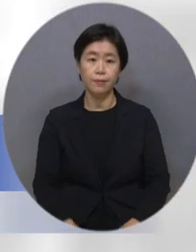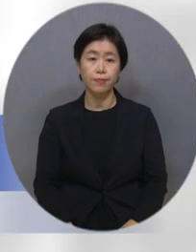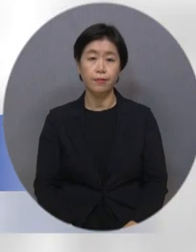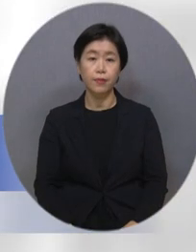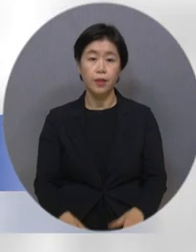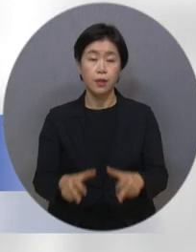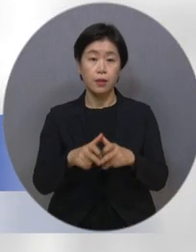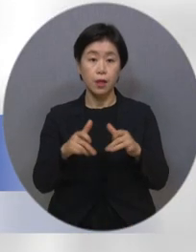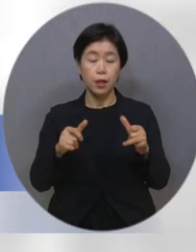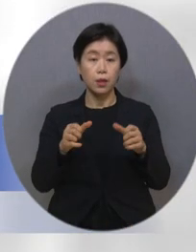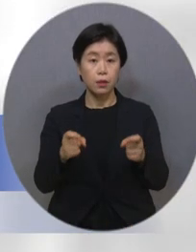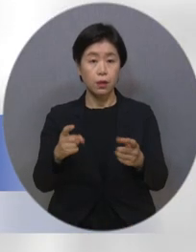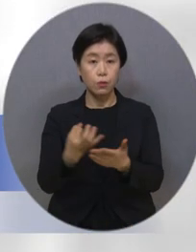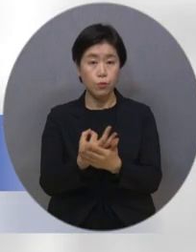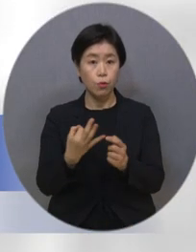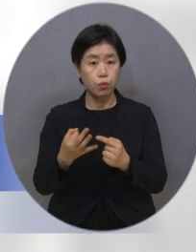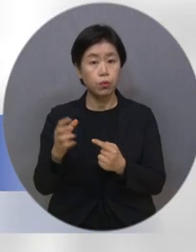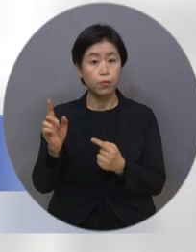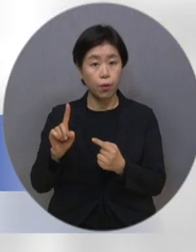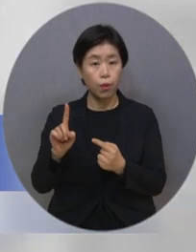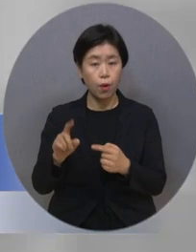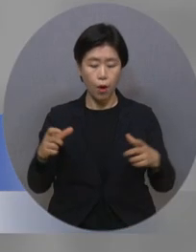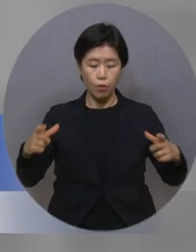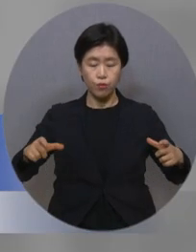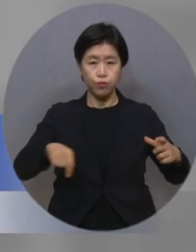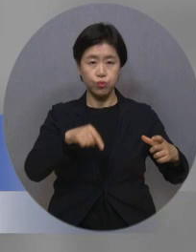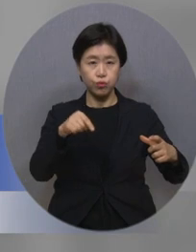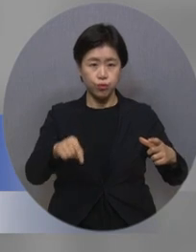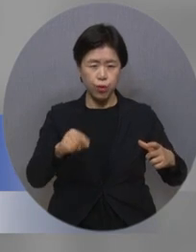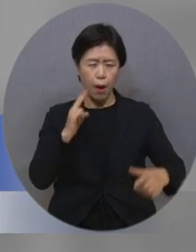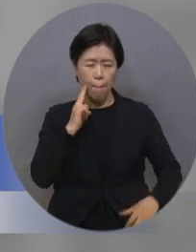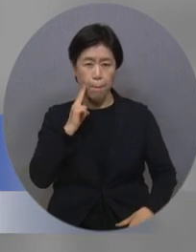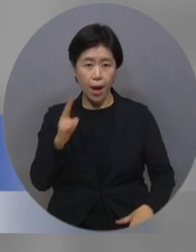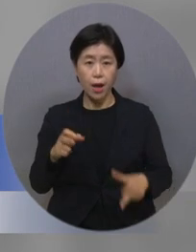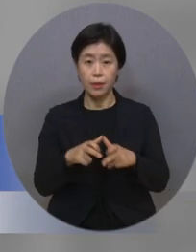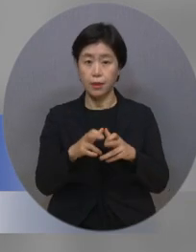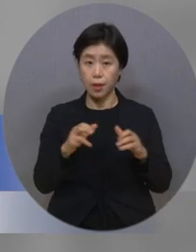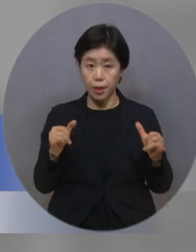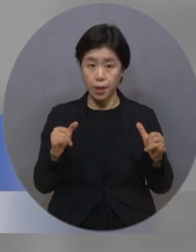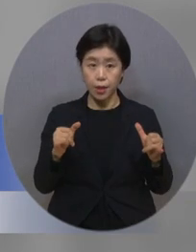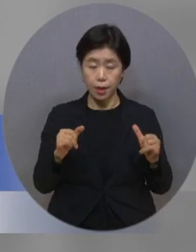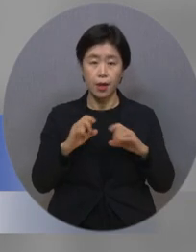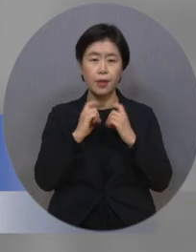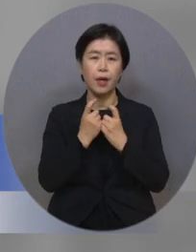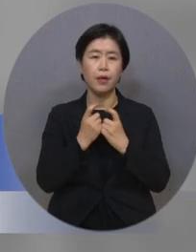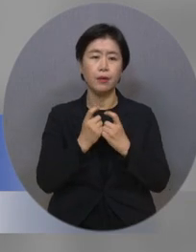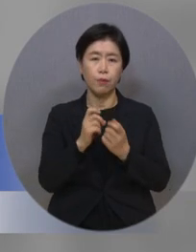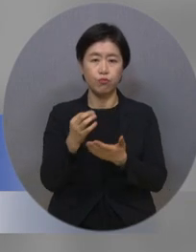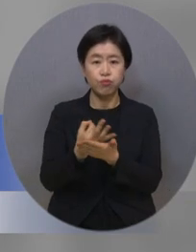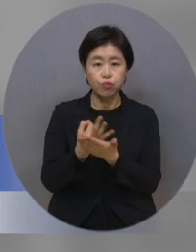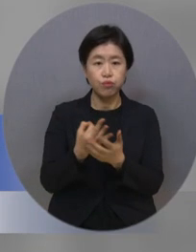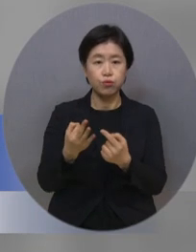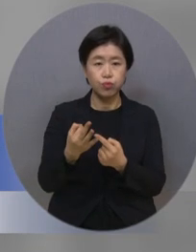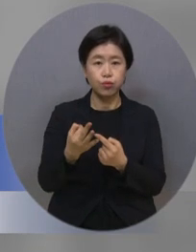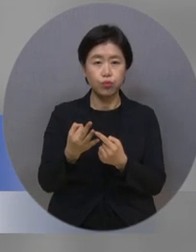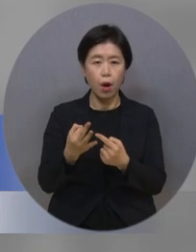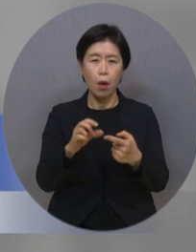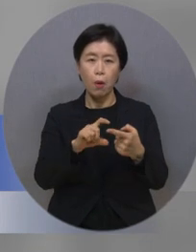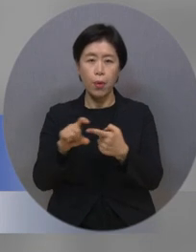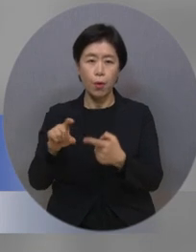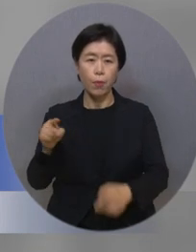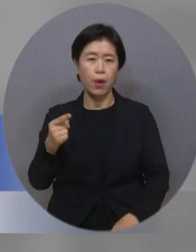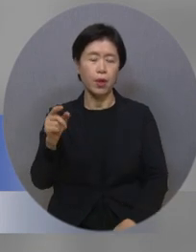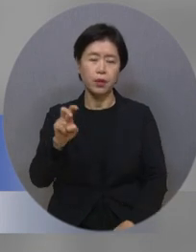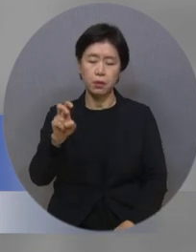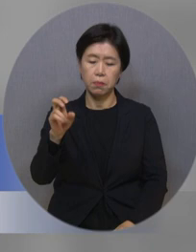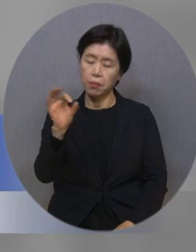장애인 기회소득은 돈의 정도가 심한 장애인 중 개인소득이 중위소득 120% 이하인 도민에게